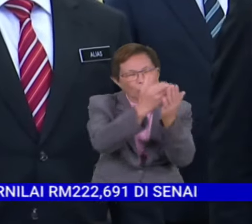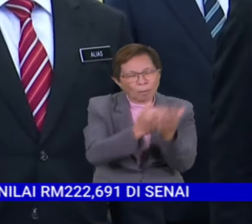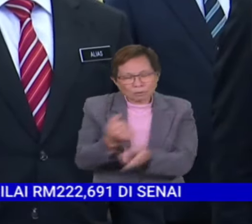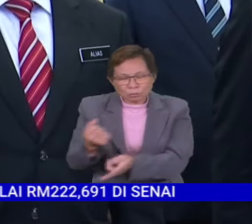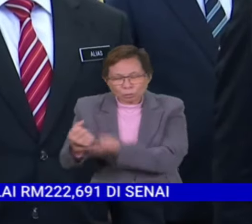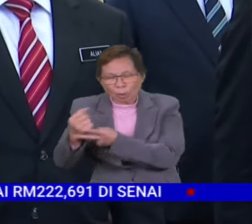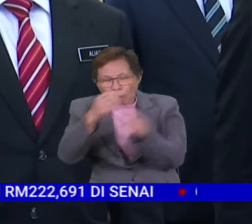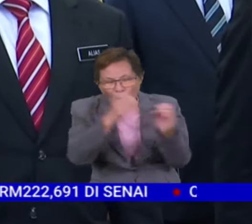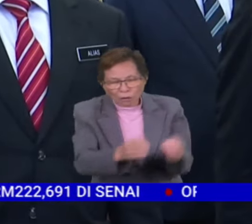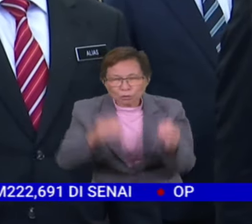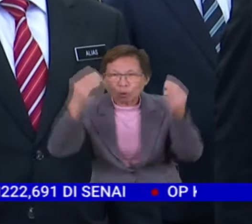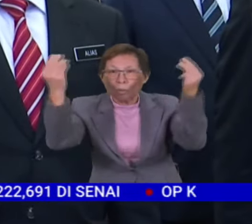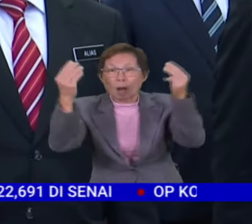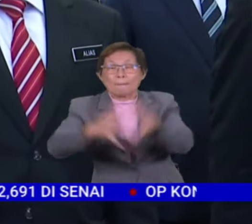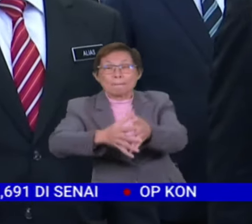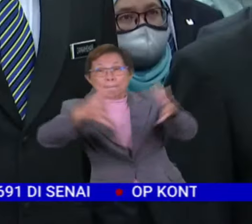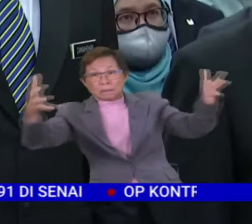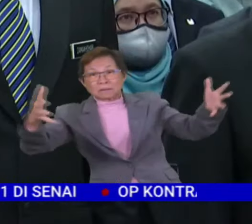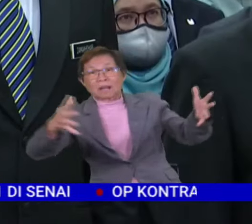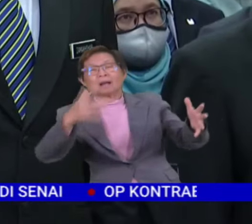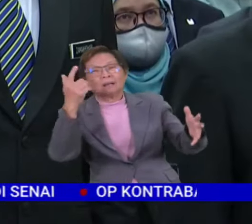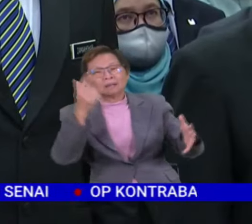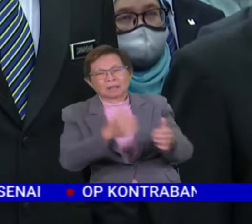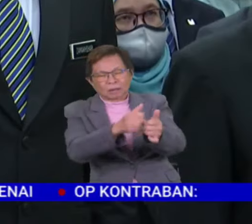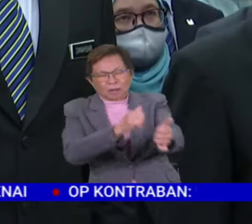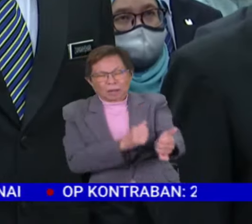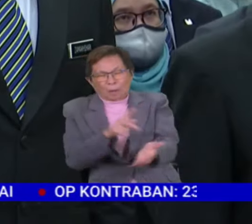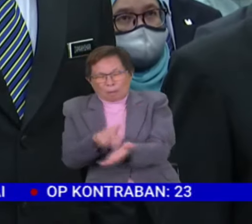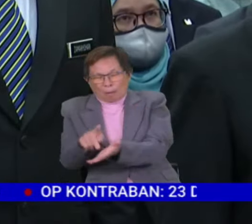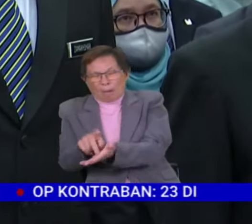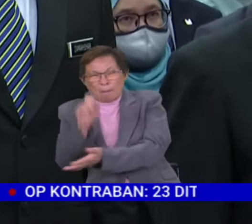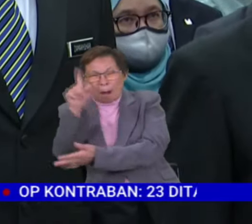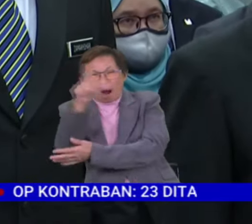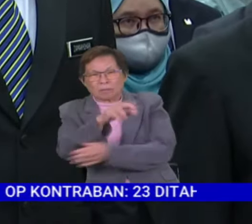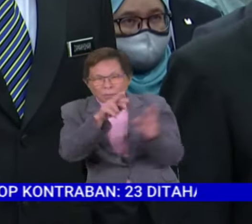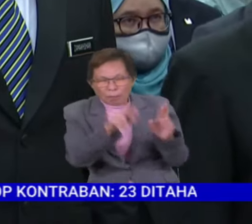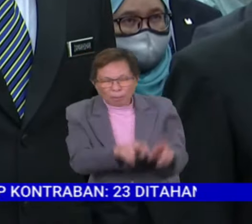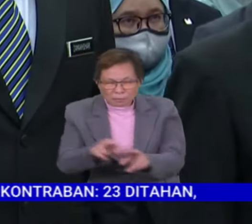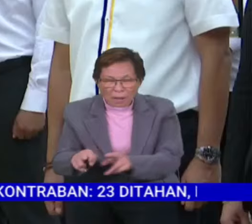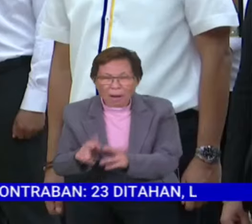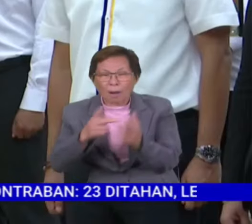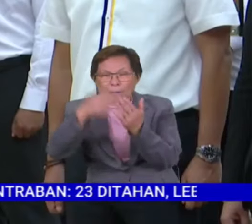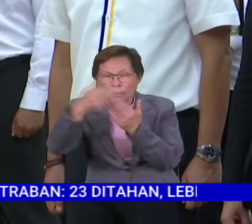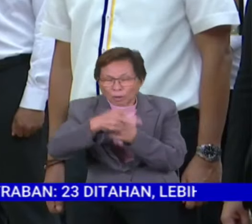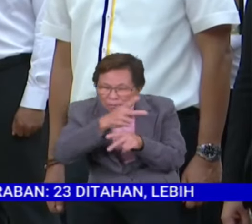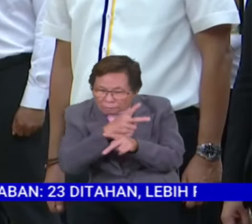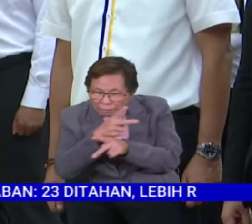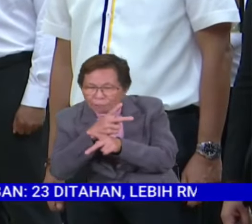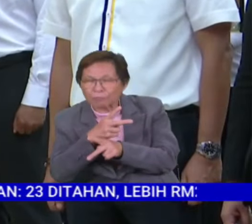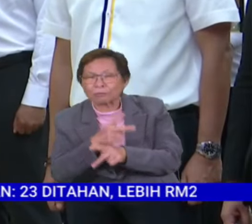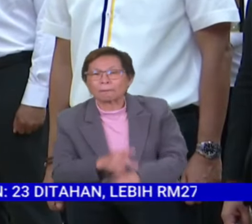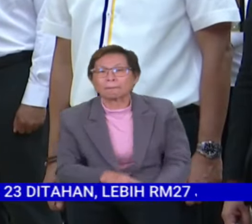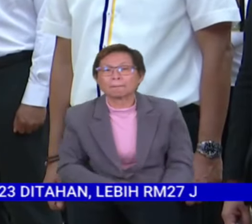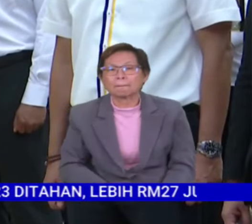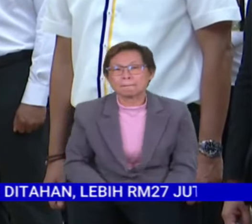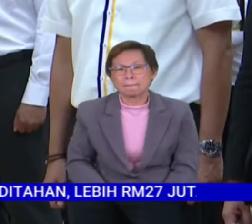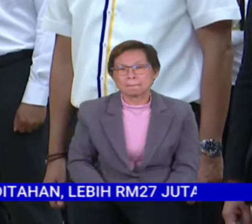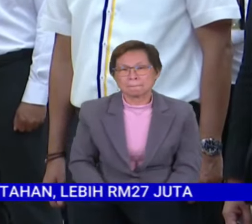segi penganjuran majlis sebesar-besaran dan mengelakkan keraian mewah serta perancangan projek dengan lebih teliti.